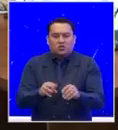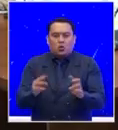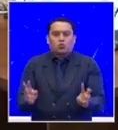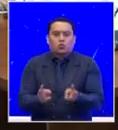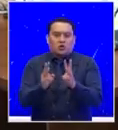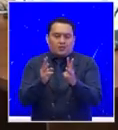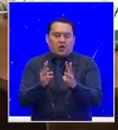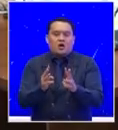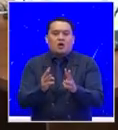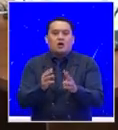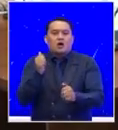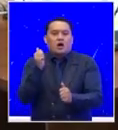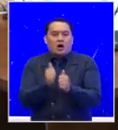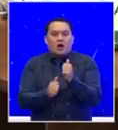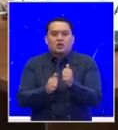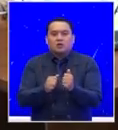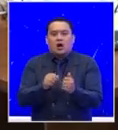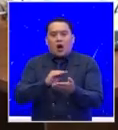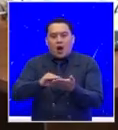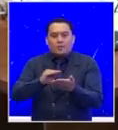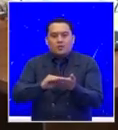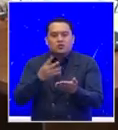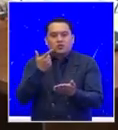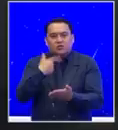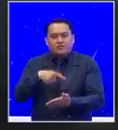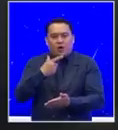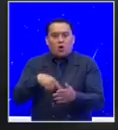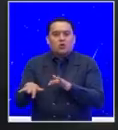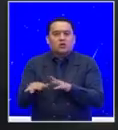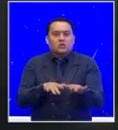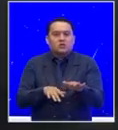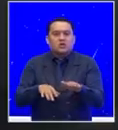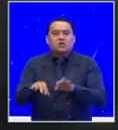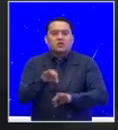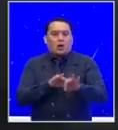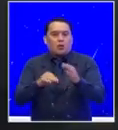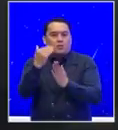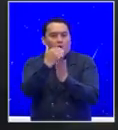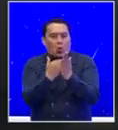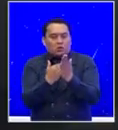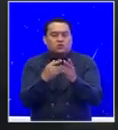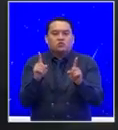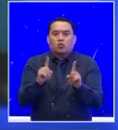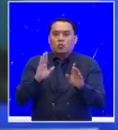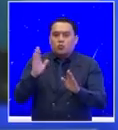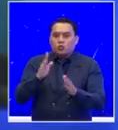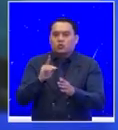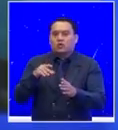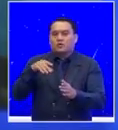ходе онлайн-учения каждое должностное лицо описывает свои действия. Схематически на экран выводится расстановка сил и средств с